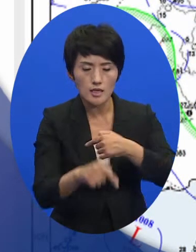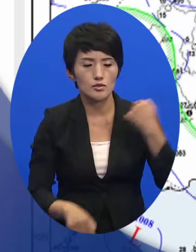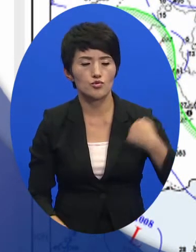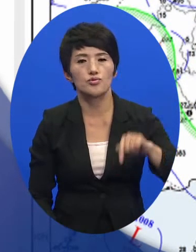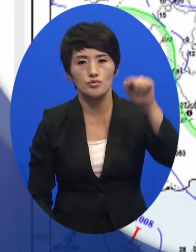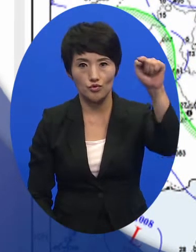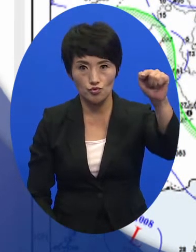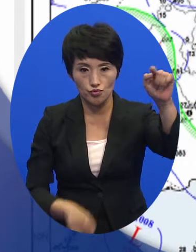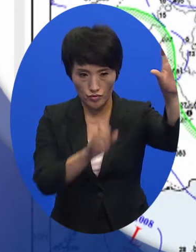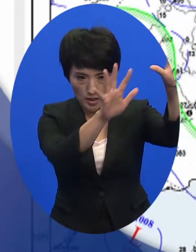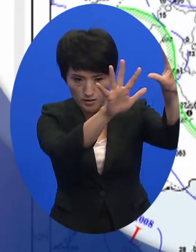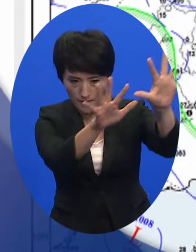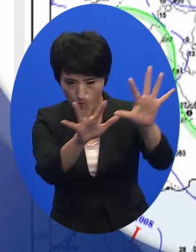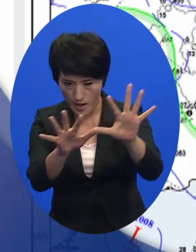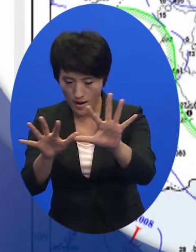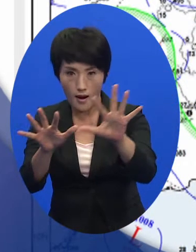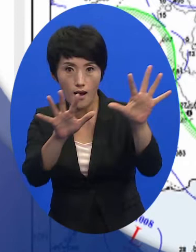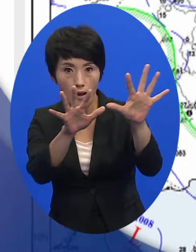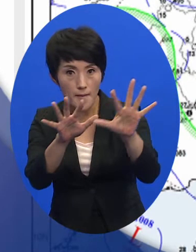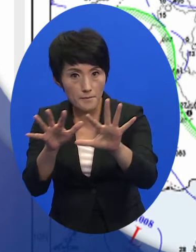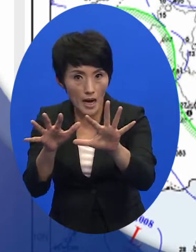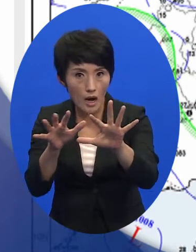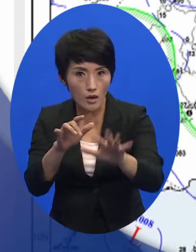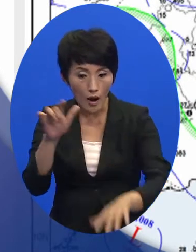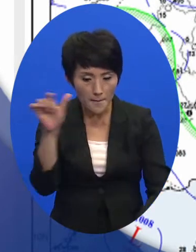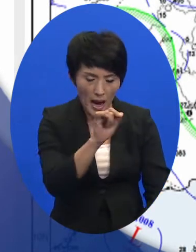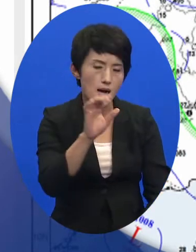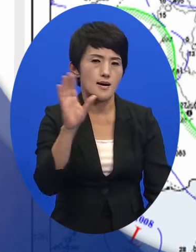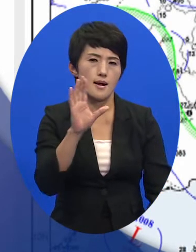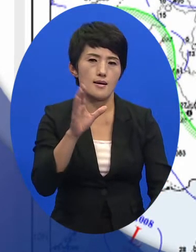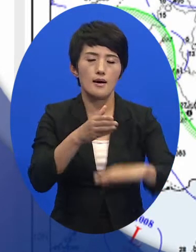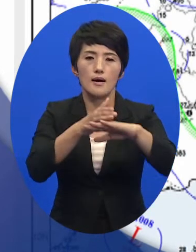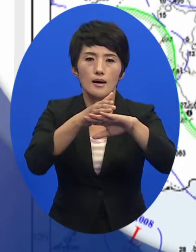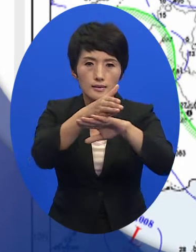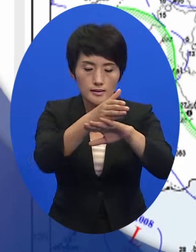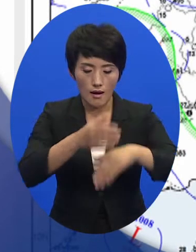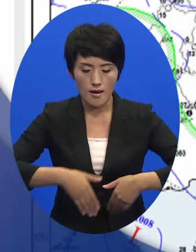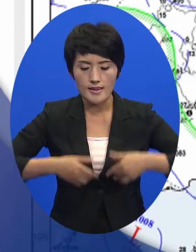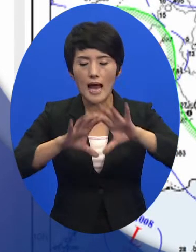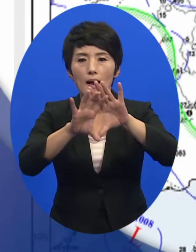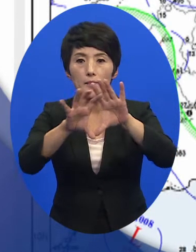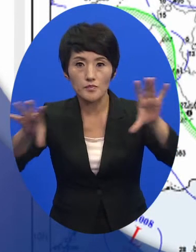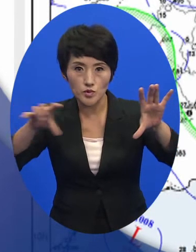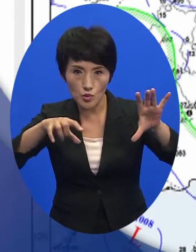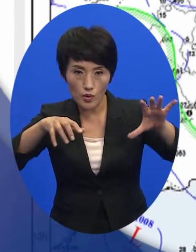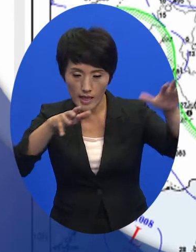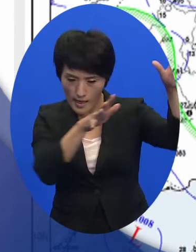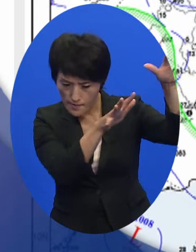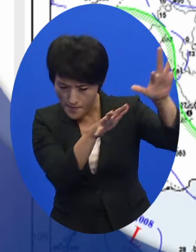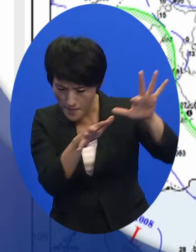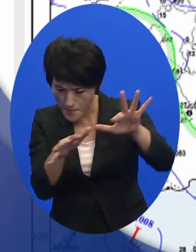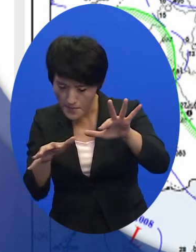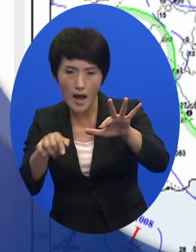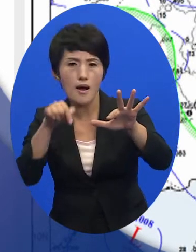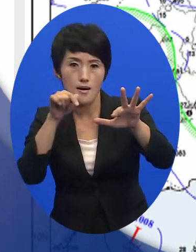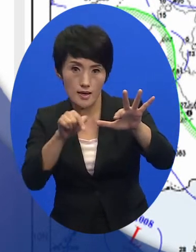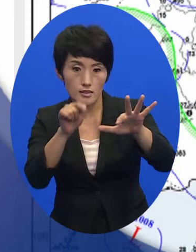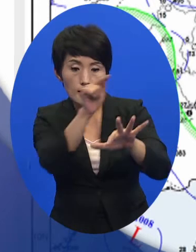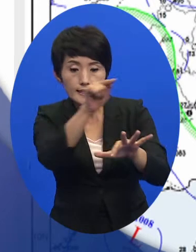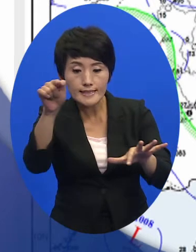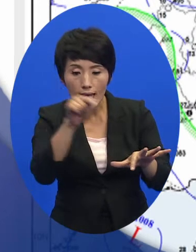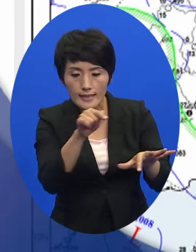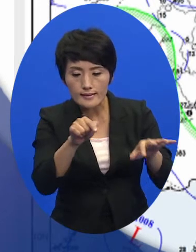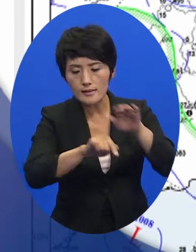흐름을 보이고 있으며 이동속도가 않으려 담금 나는 남쪽 기압골이 부상하면서 제트의 입구인